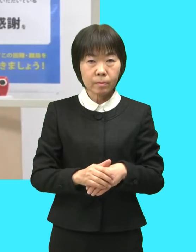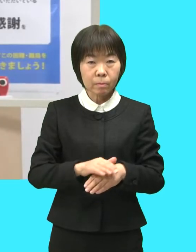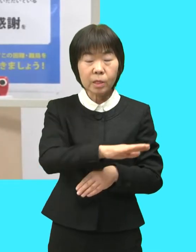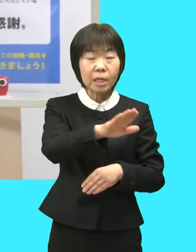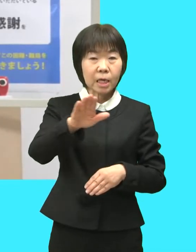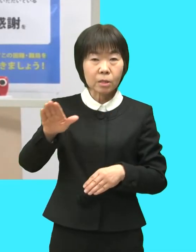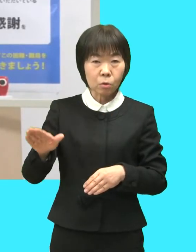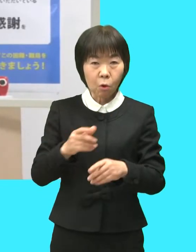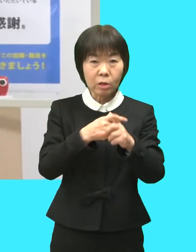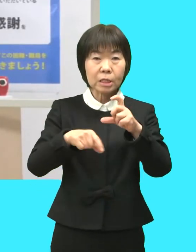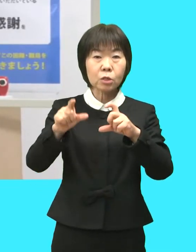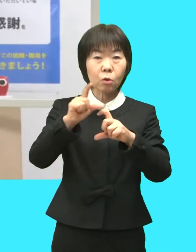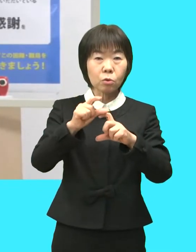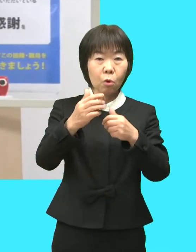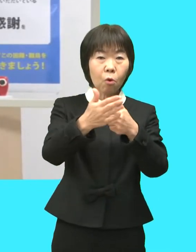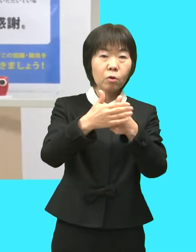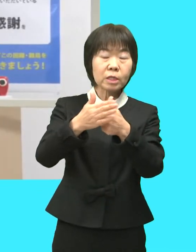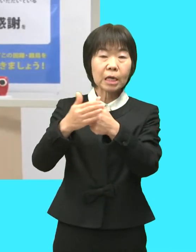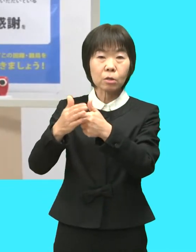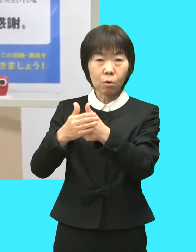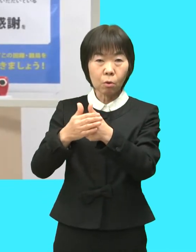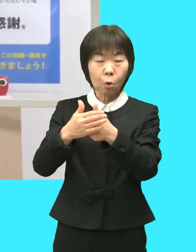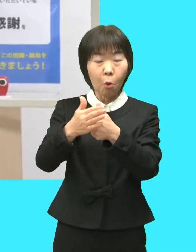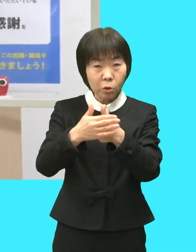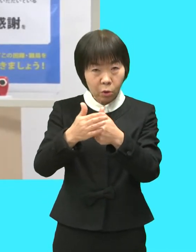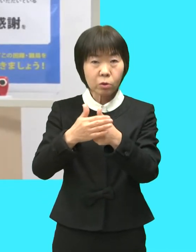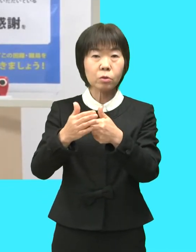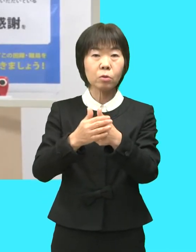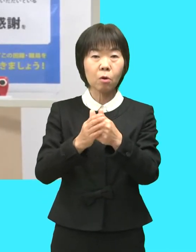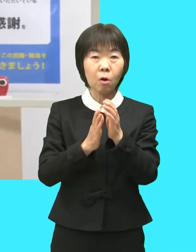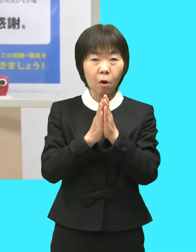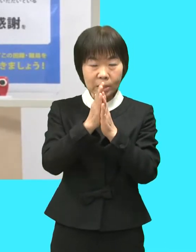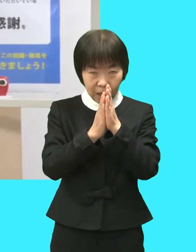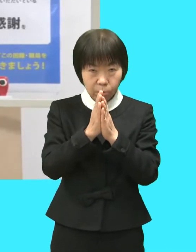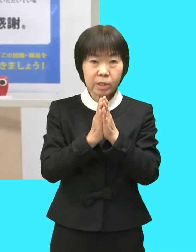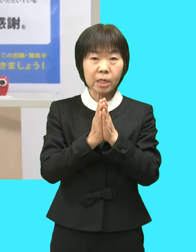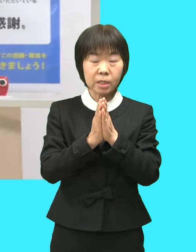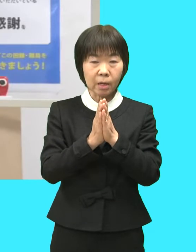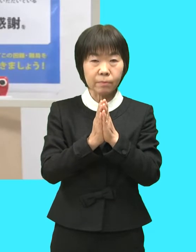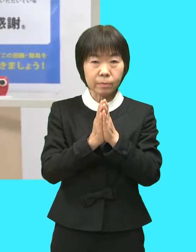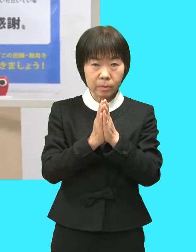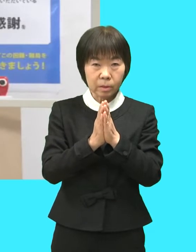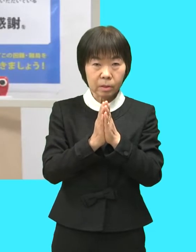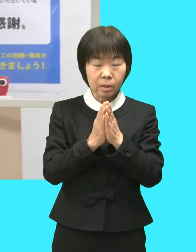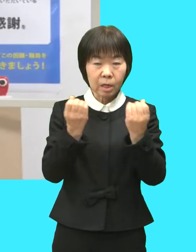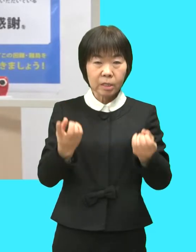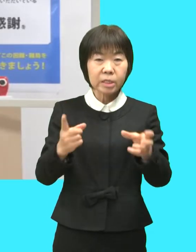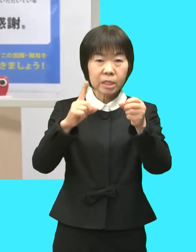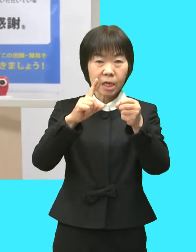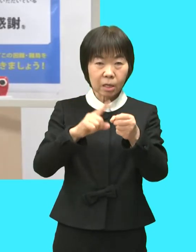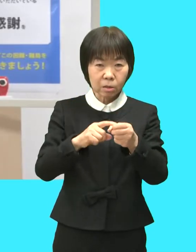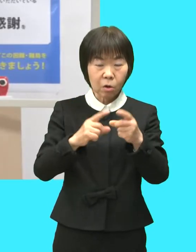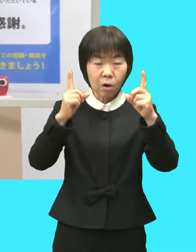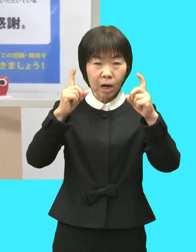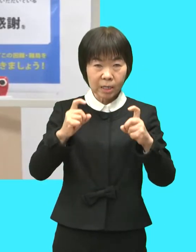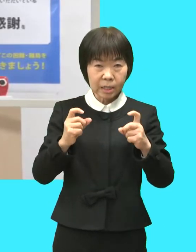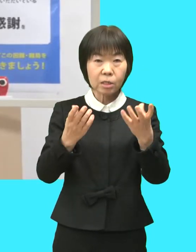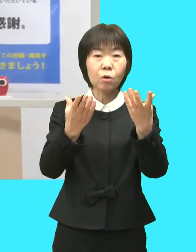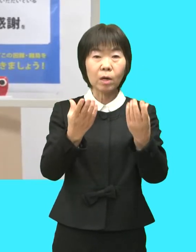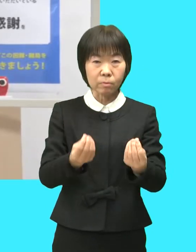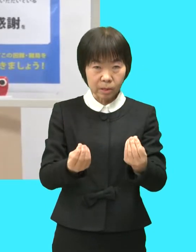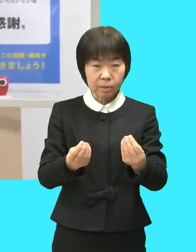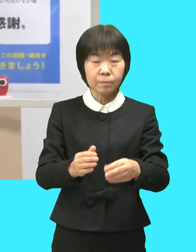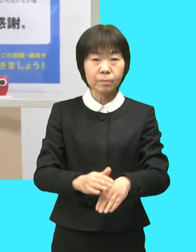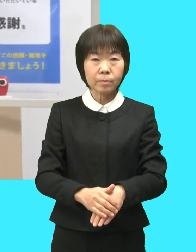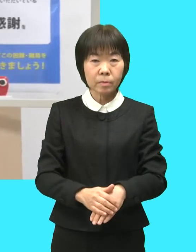皆さんの一層のご支援とご協力をお願い申し上げまして、新年のご挨拶といた